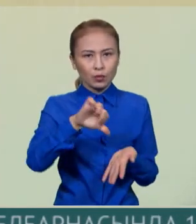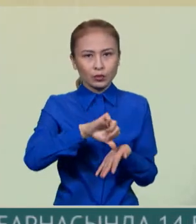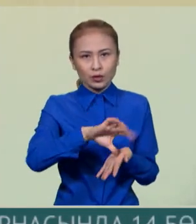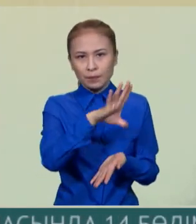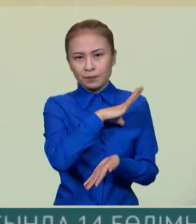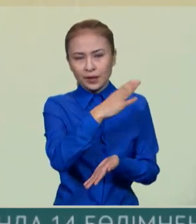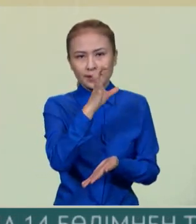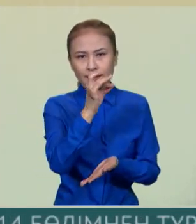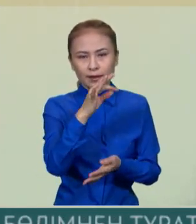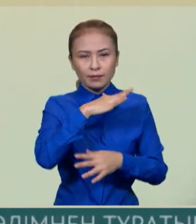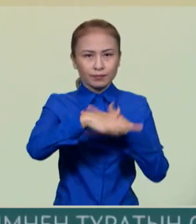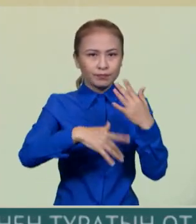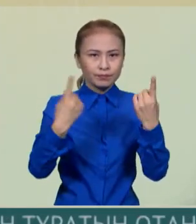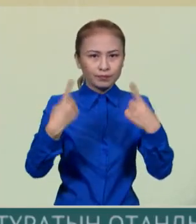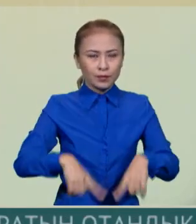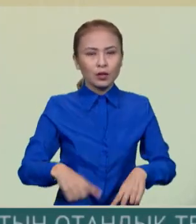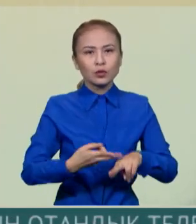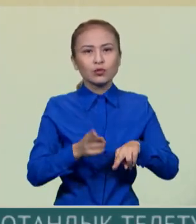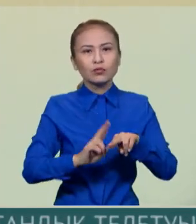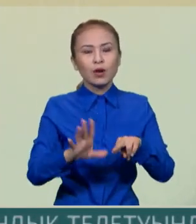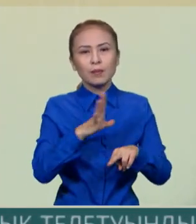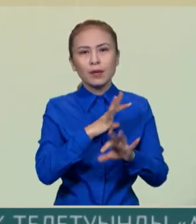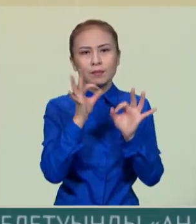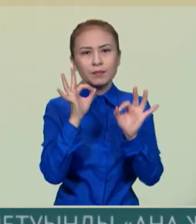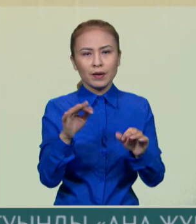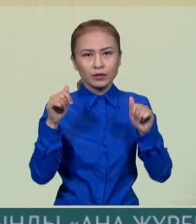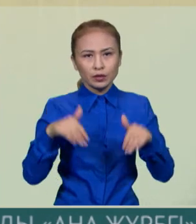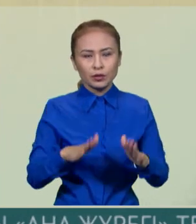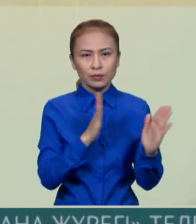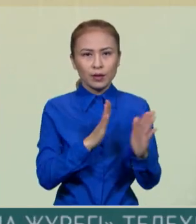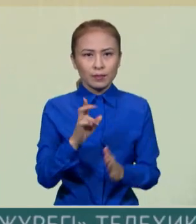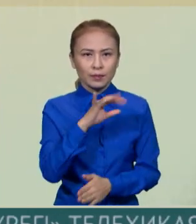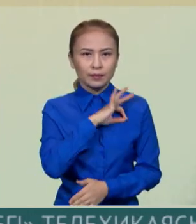орайда Сириядағы дағдарысты саяси жолмен реттеуге негіз пайда болды.